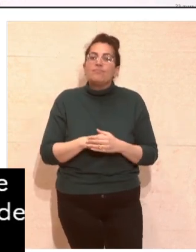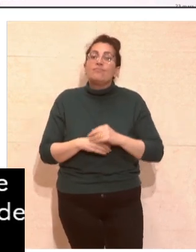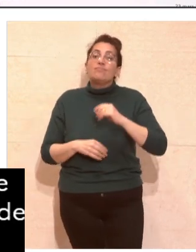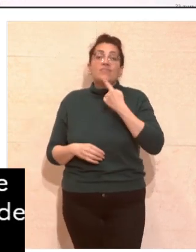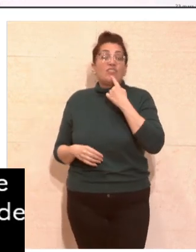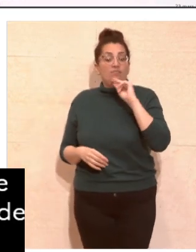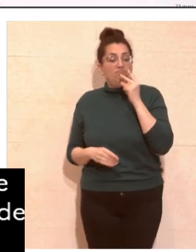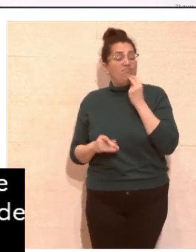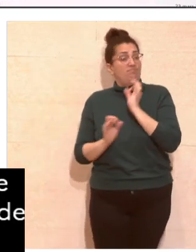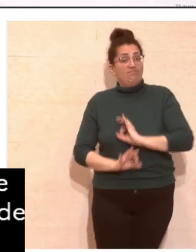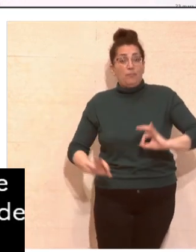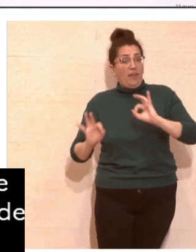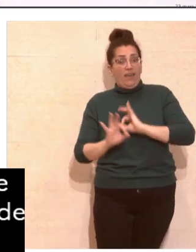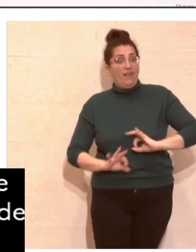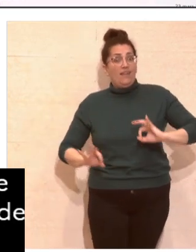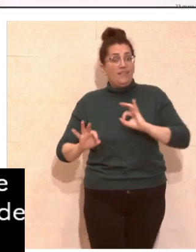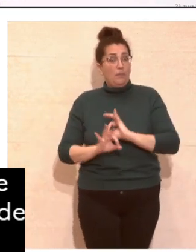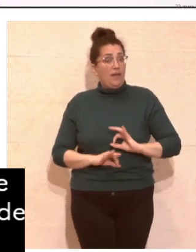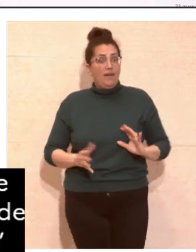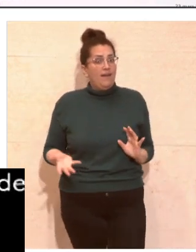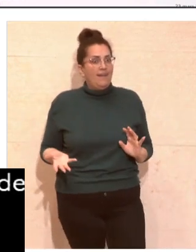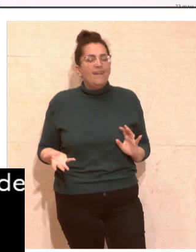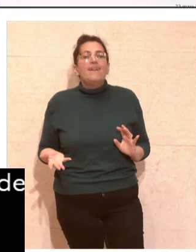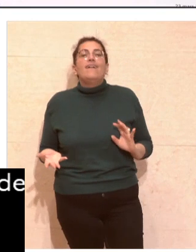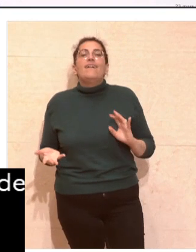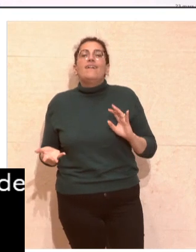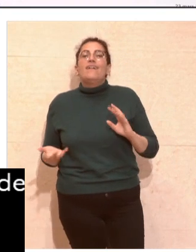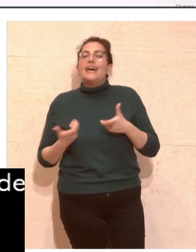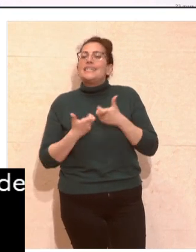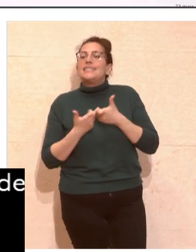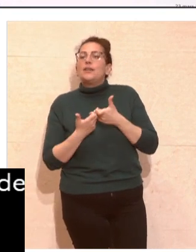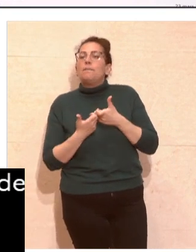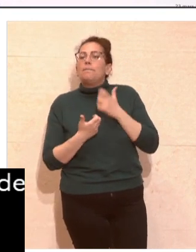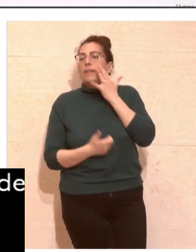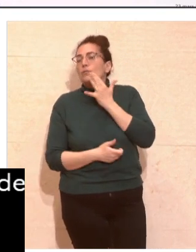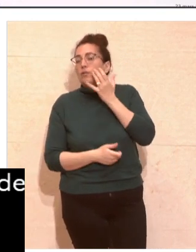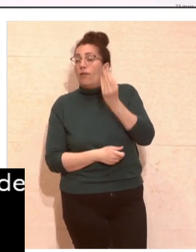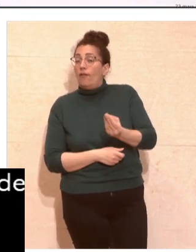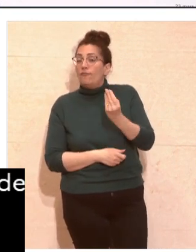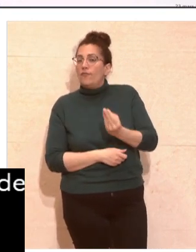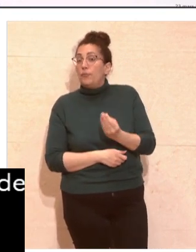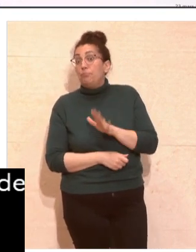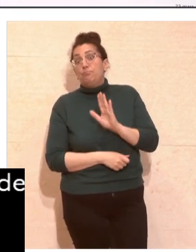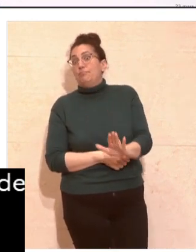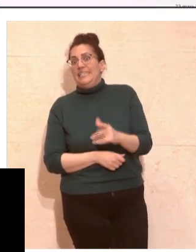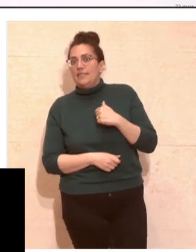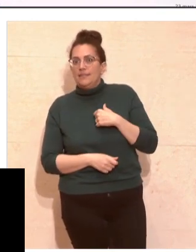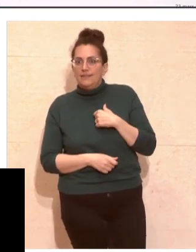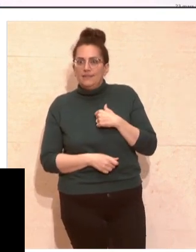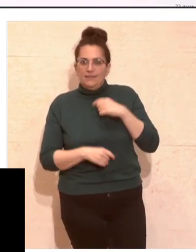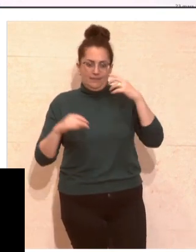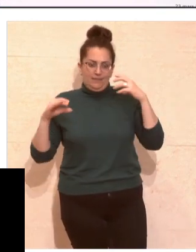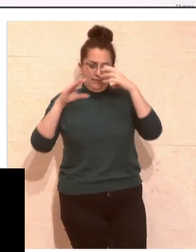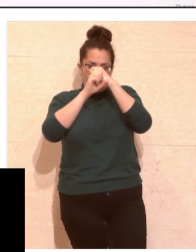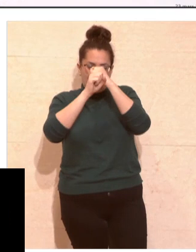forcément compte qu'on est en dette. Et je pense que c'est d'autant plus le cas chez les adolescents et les enfants qui ont cette vigilance qui est quand même